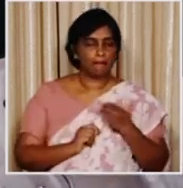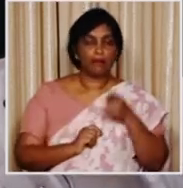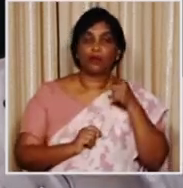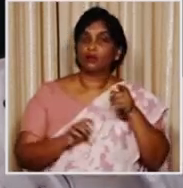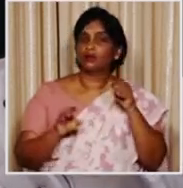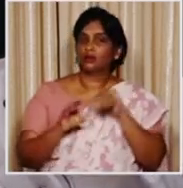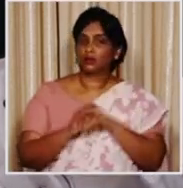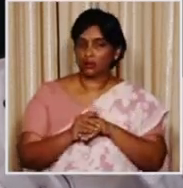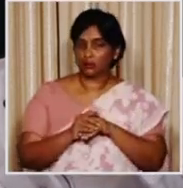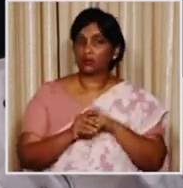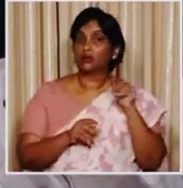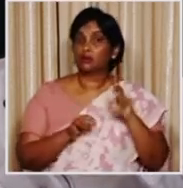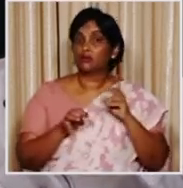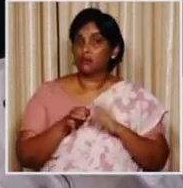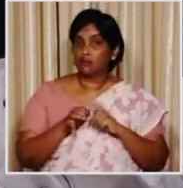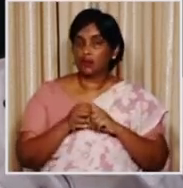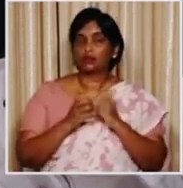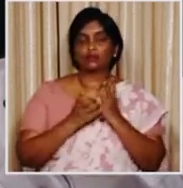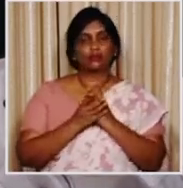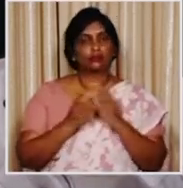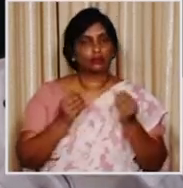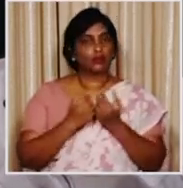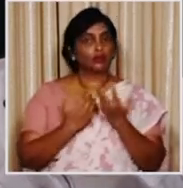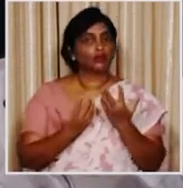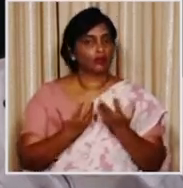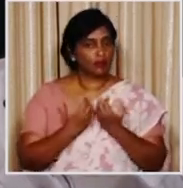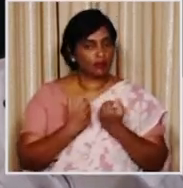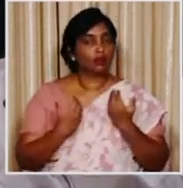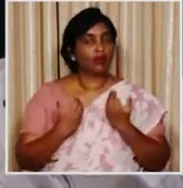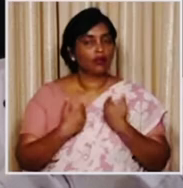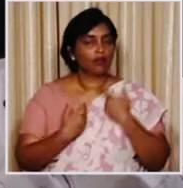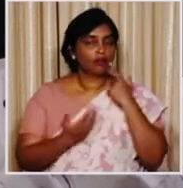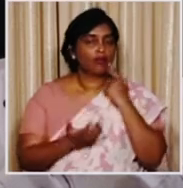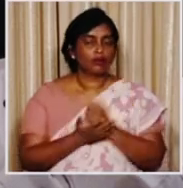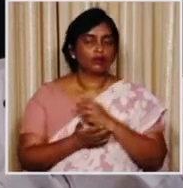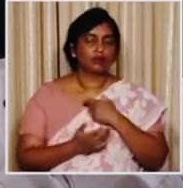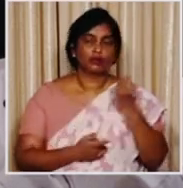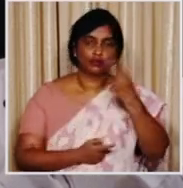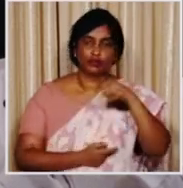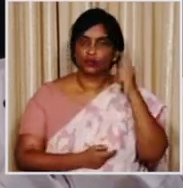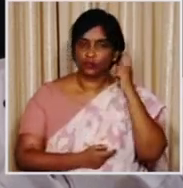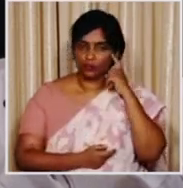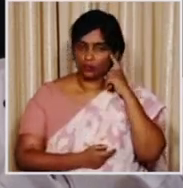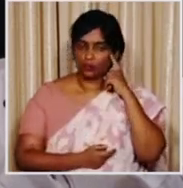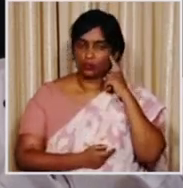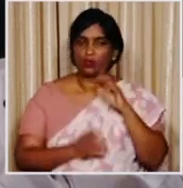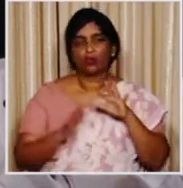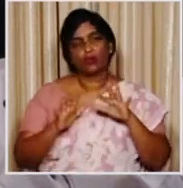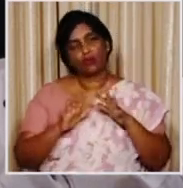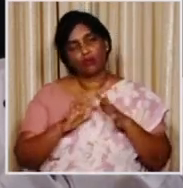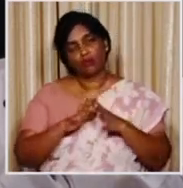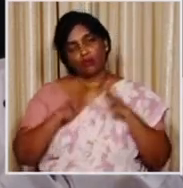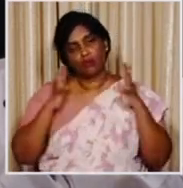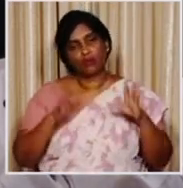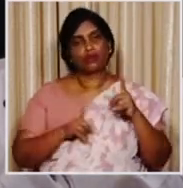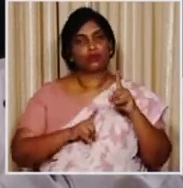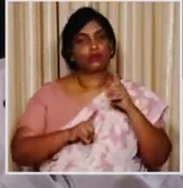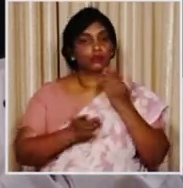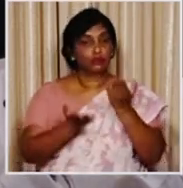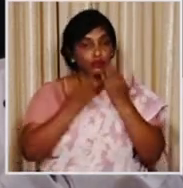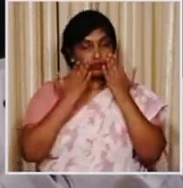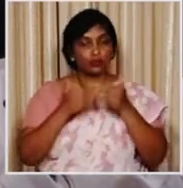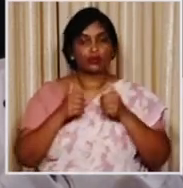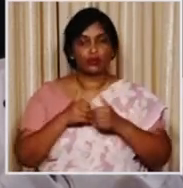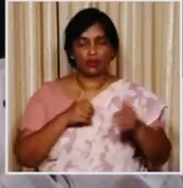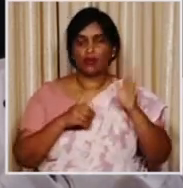තුලින් මේ ප්‍රශ්නෙට විසඳුමක් ලබා ගැනීමට අපහසුයි කියන එක අපි කවුරුත් දන්නවා ඕන තරම් මේව සාක්ෂි